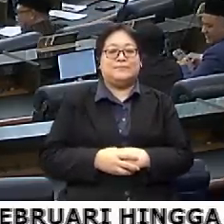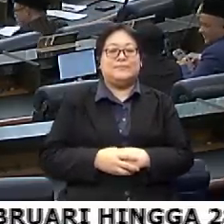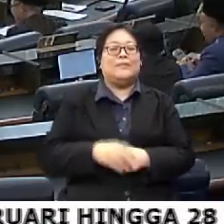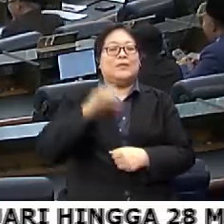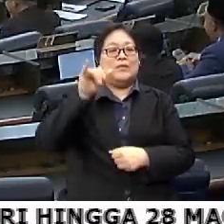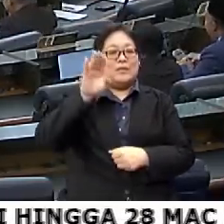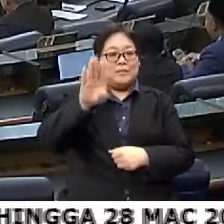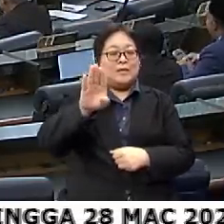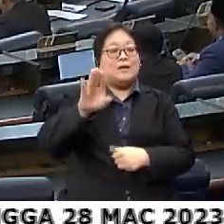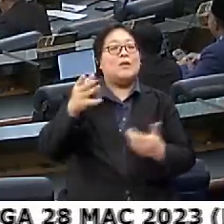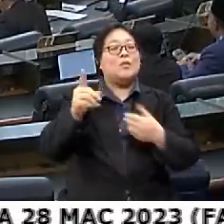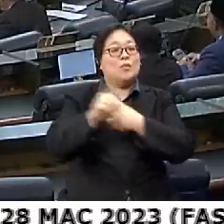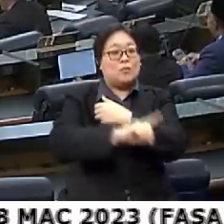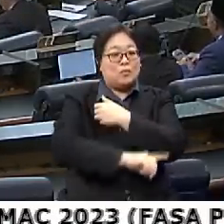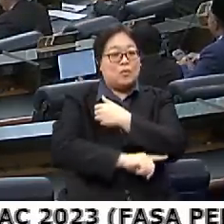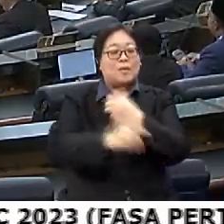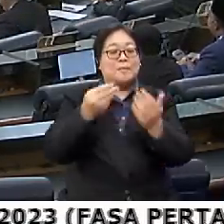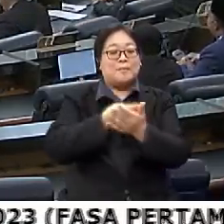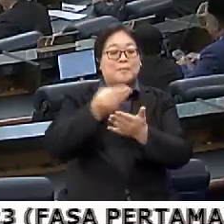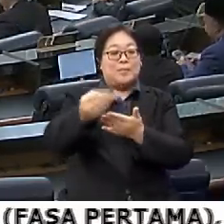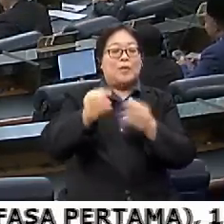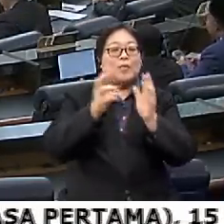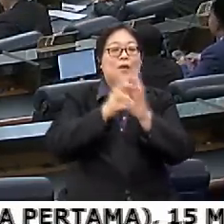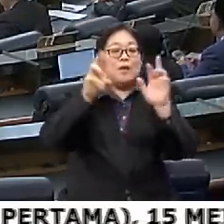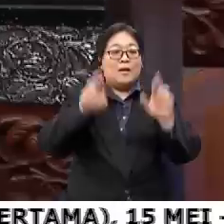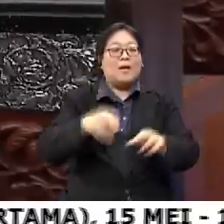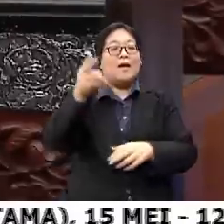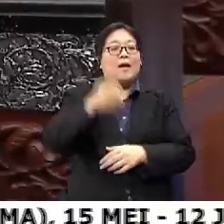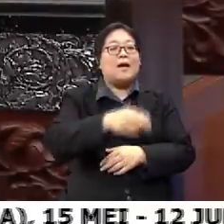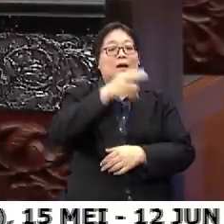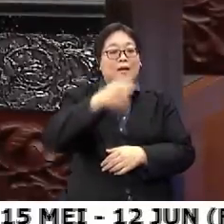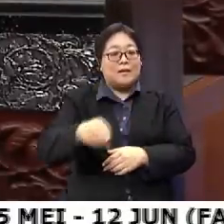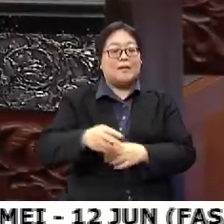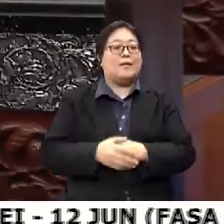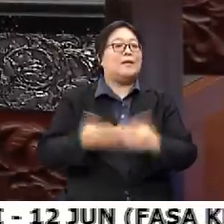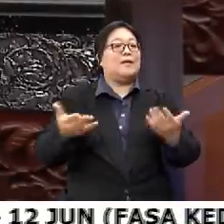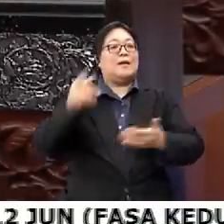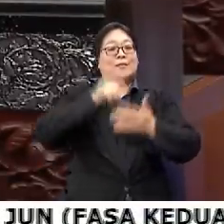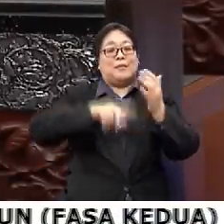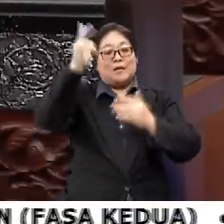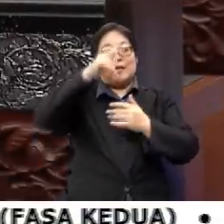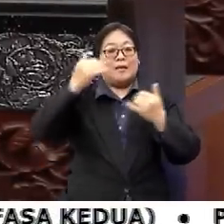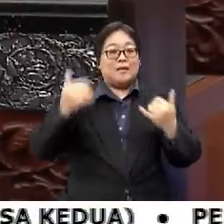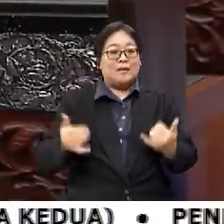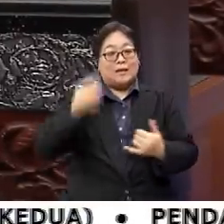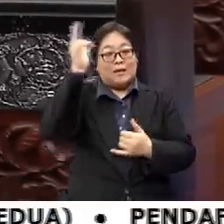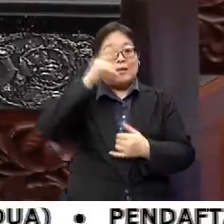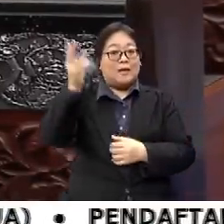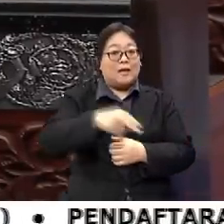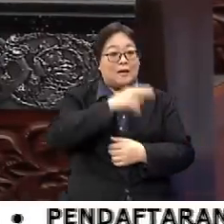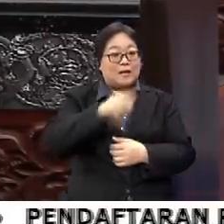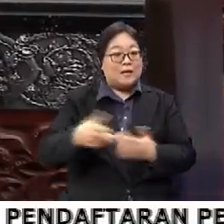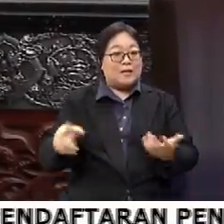Yang Mohd, dari segi hukum, pembelian wakil rakyat ini hukumnya haram. Jadi apakah kerajaan sekarang ini kerajaan haram dari segi